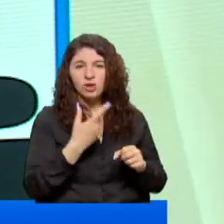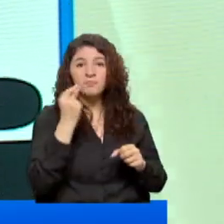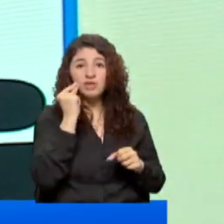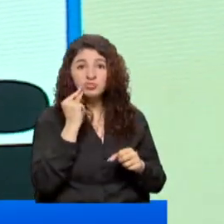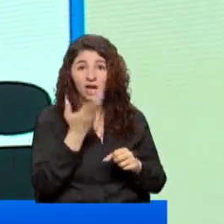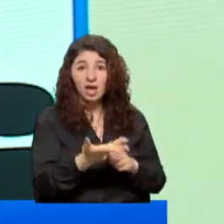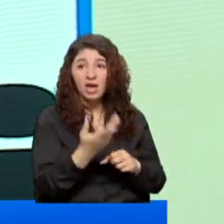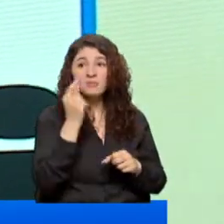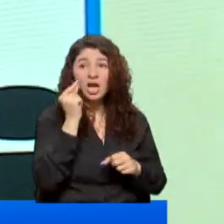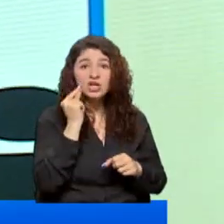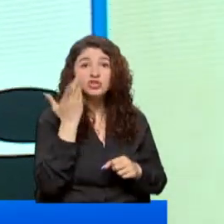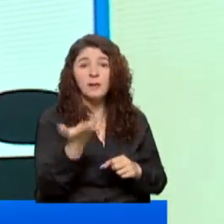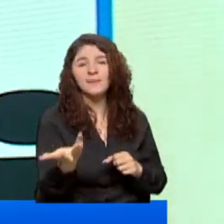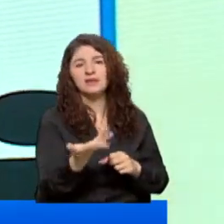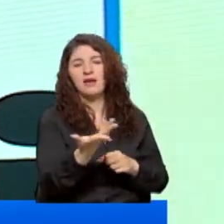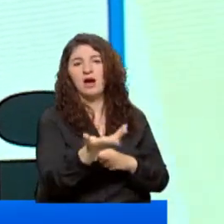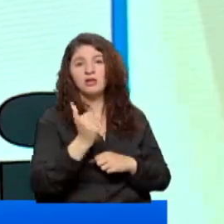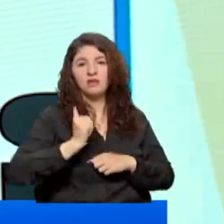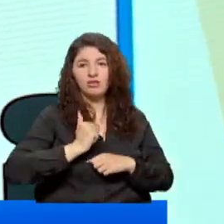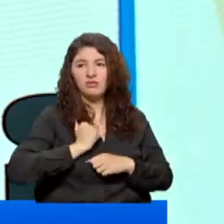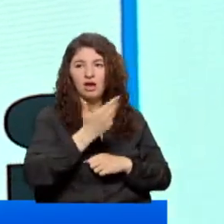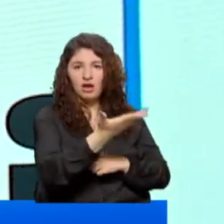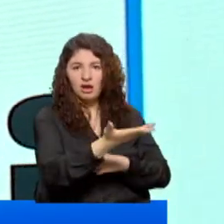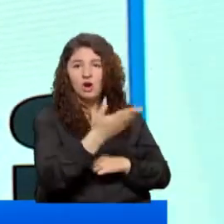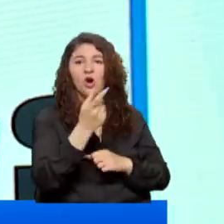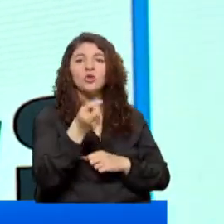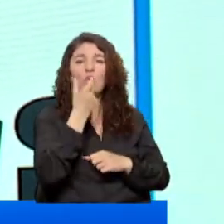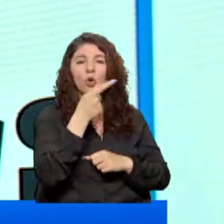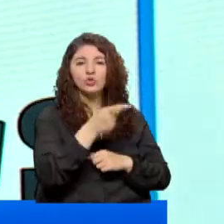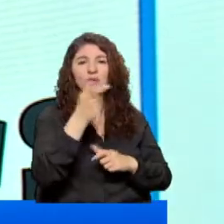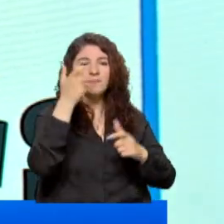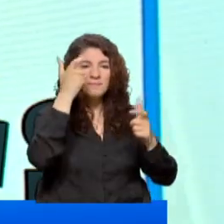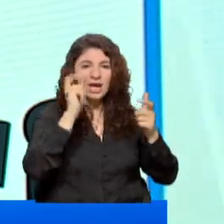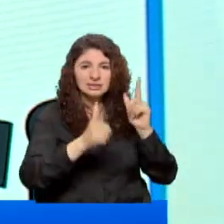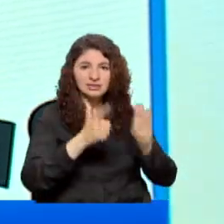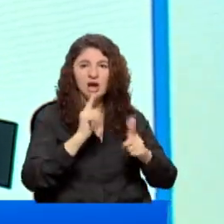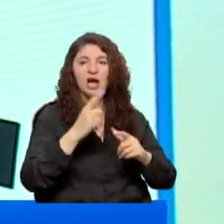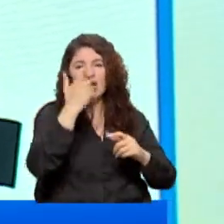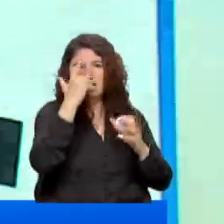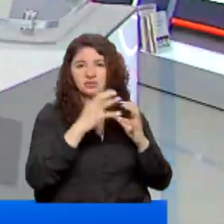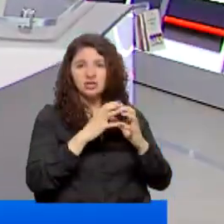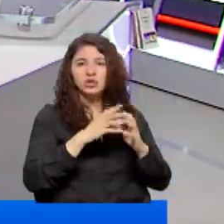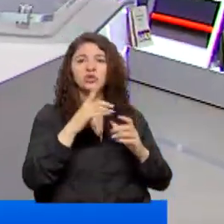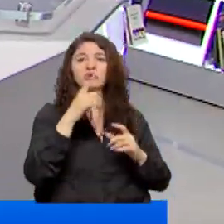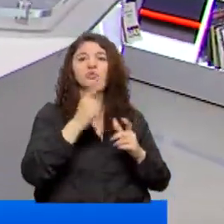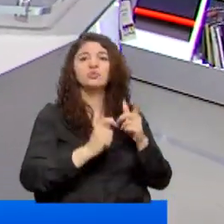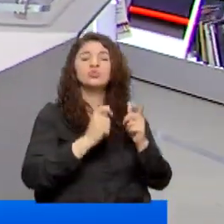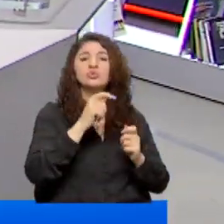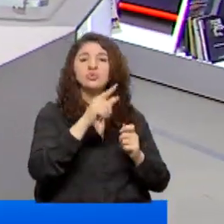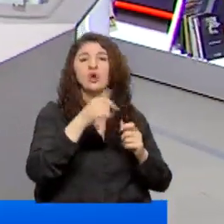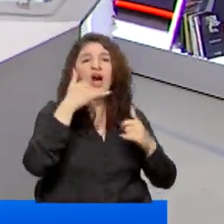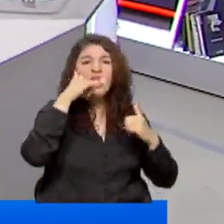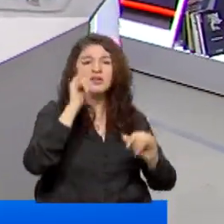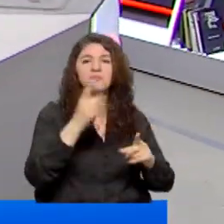Mercimek ve bakın mercimek mesela Kanada'da nohut Meksika Hindistan sütlü kayvan Avrupa'dan geliyor